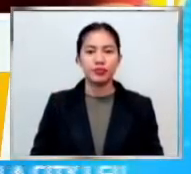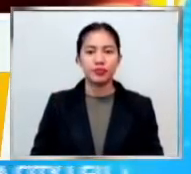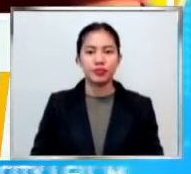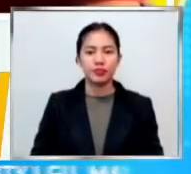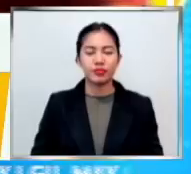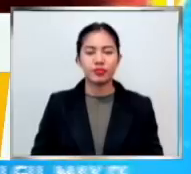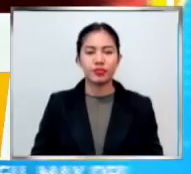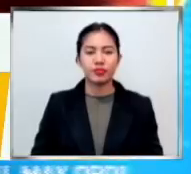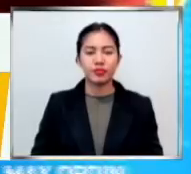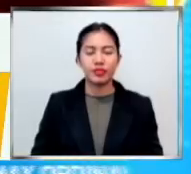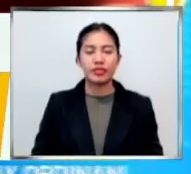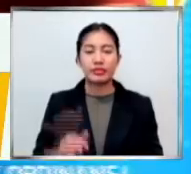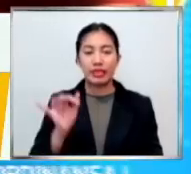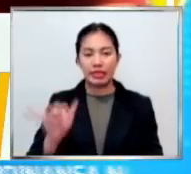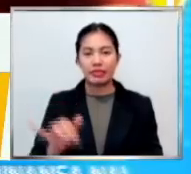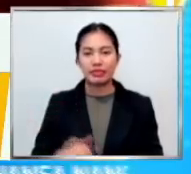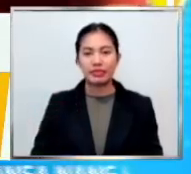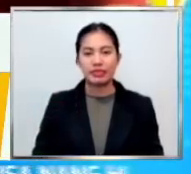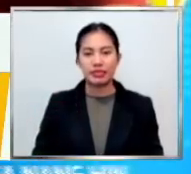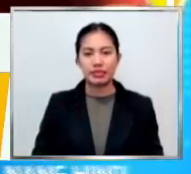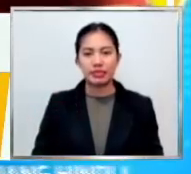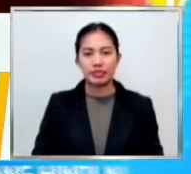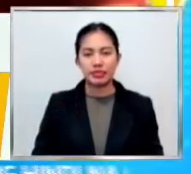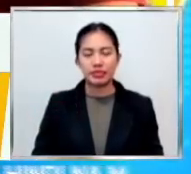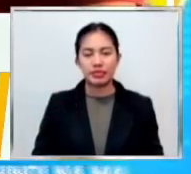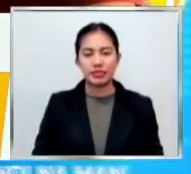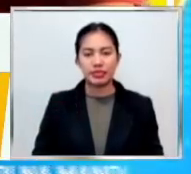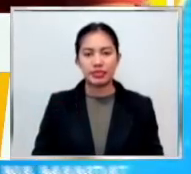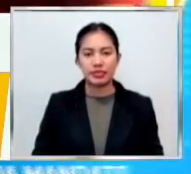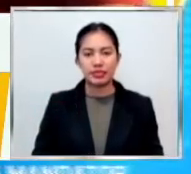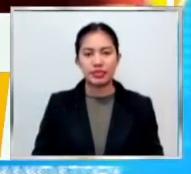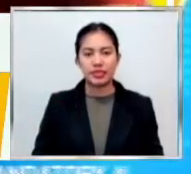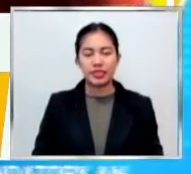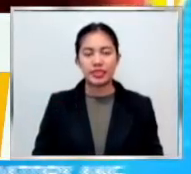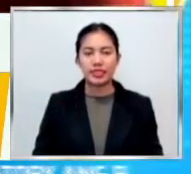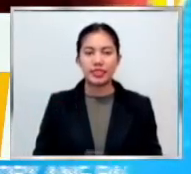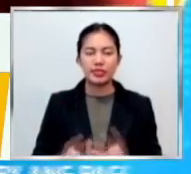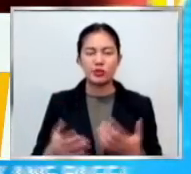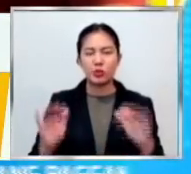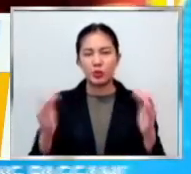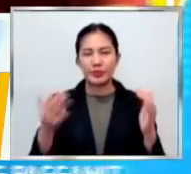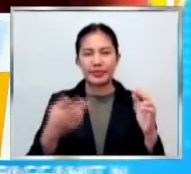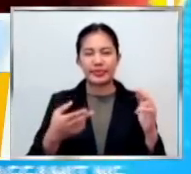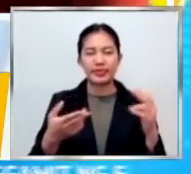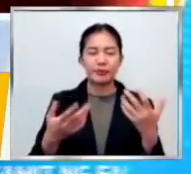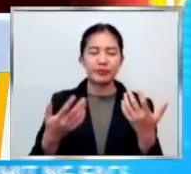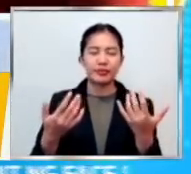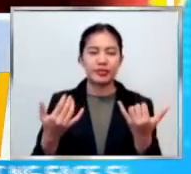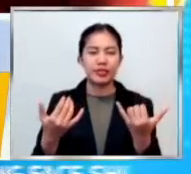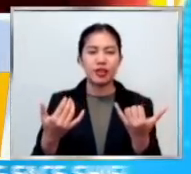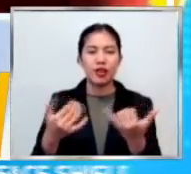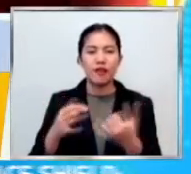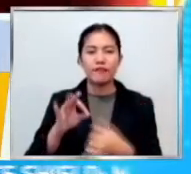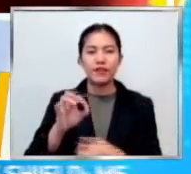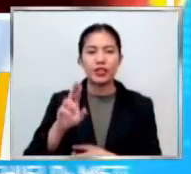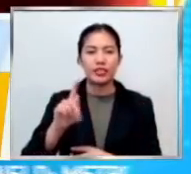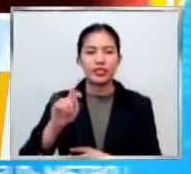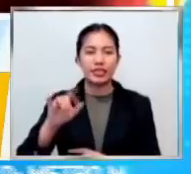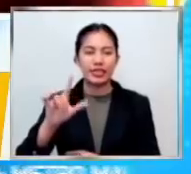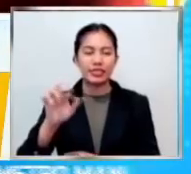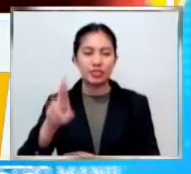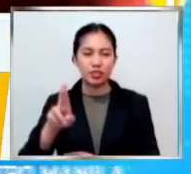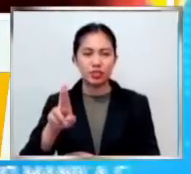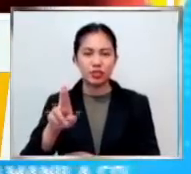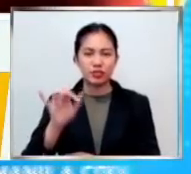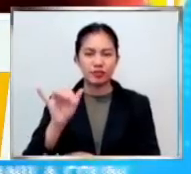pataba, yun, mataas ang diferensya. Yung pataba, last year, 850 yung urea,